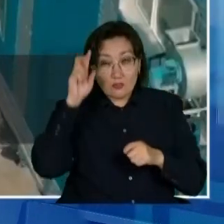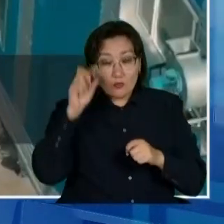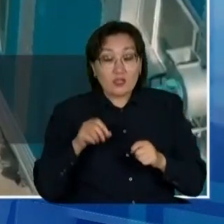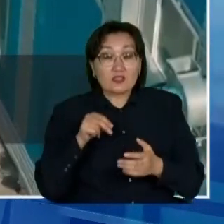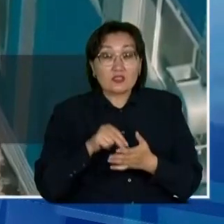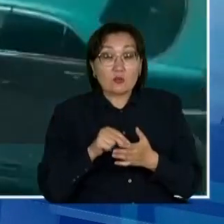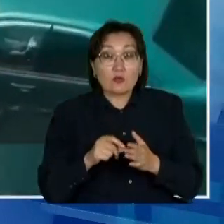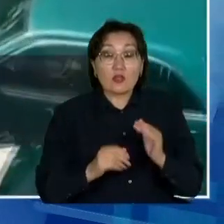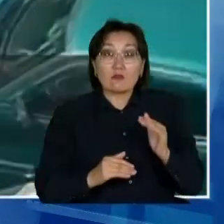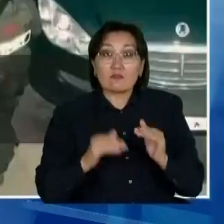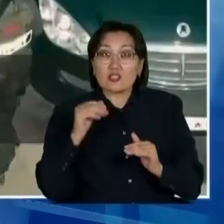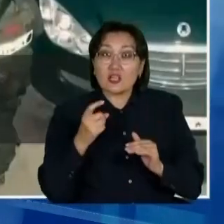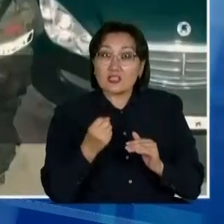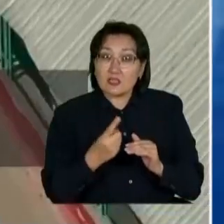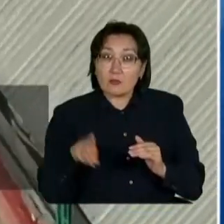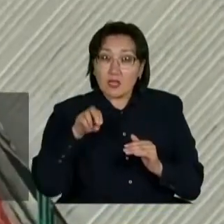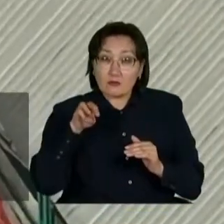свыше 11 миллиардов тенге.